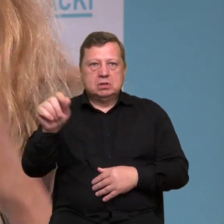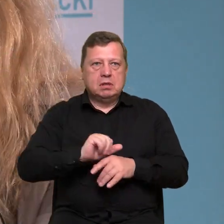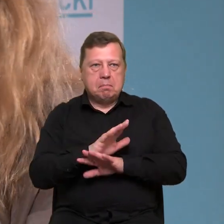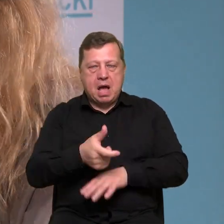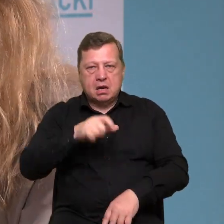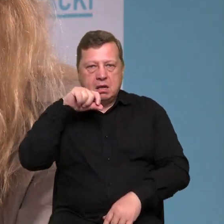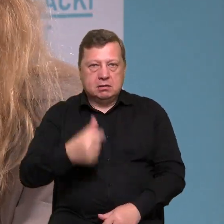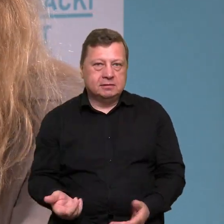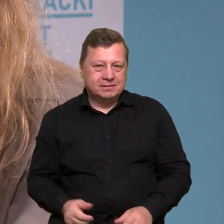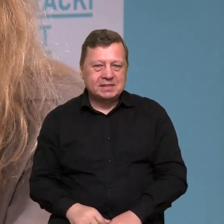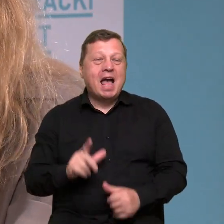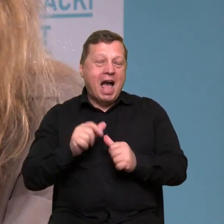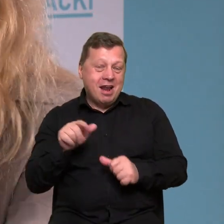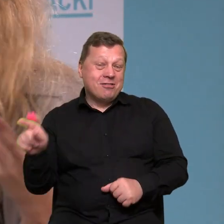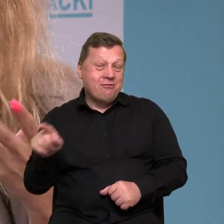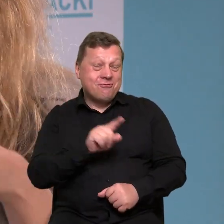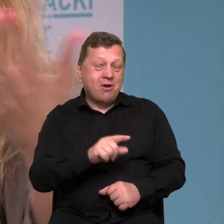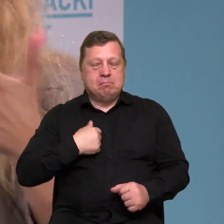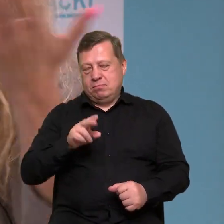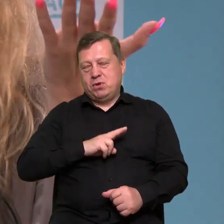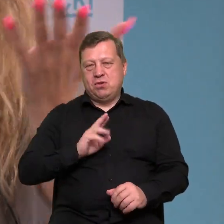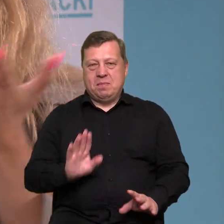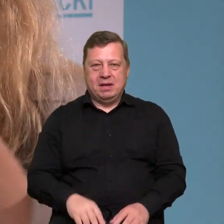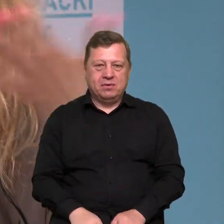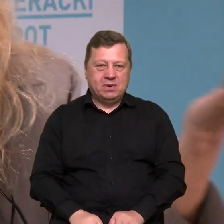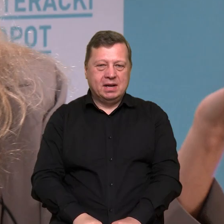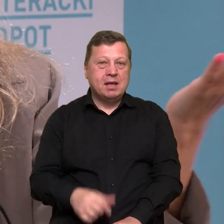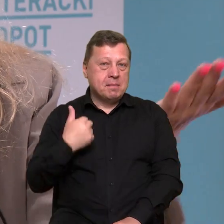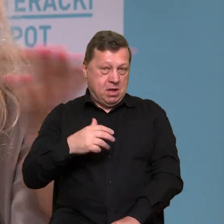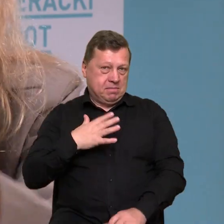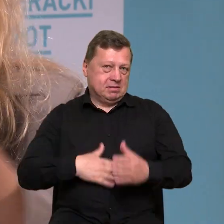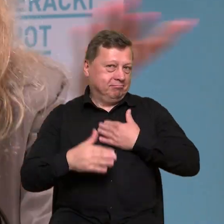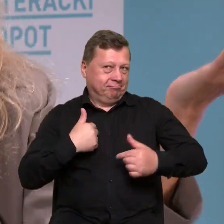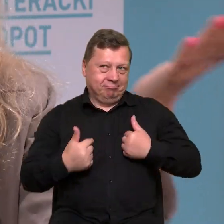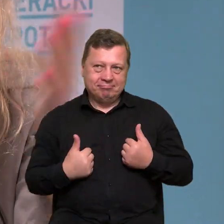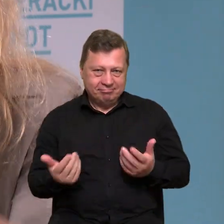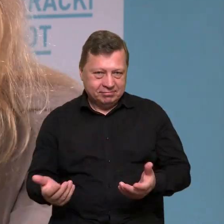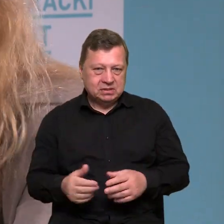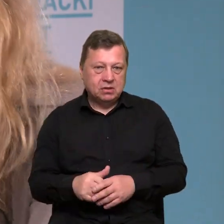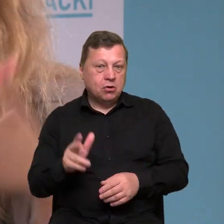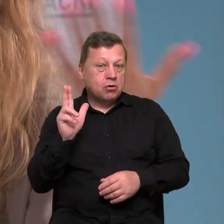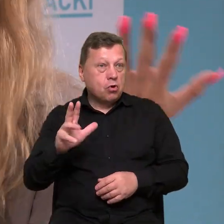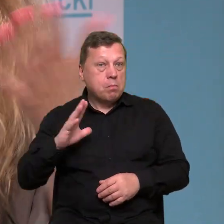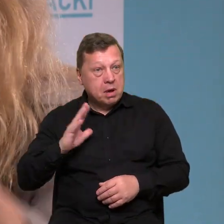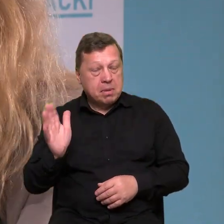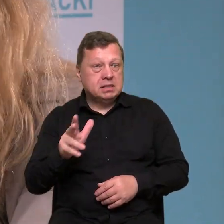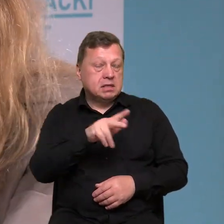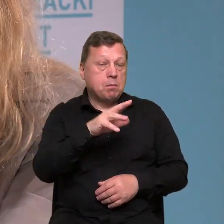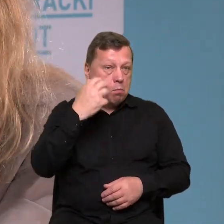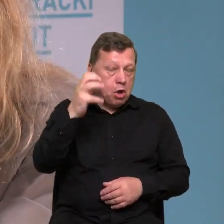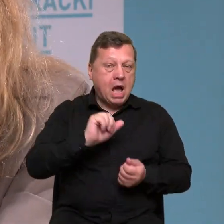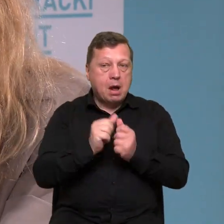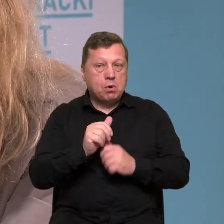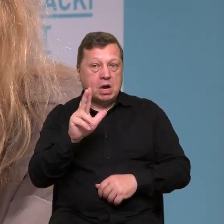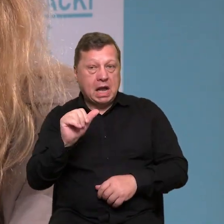napić. Jedno i drugie mi się bardzo podobało. Cieszyło mnie to. Można je, jakby ktoś był w Monachium albo w Kassel,